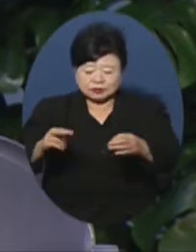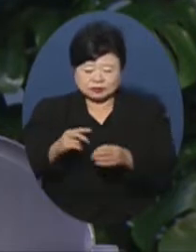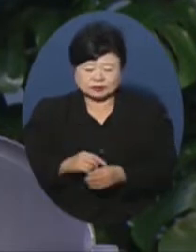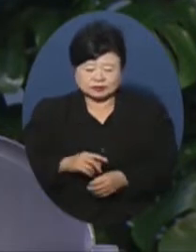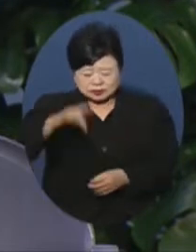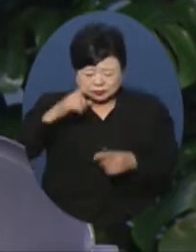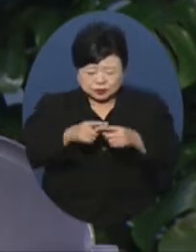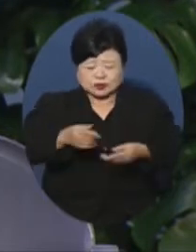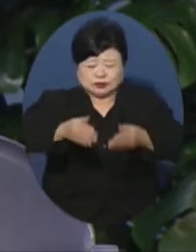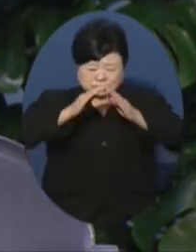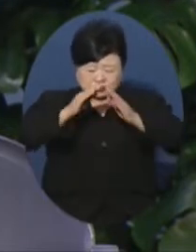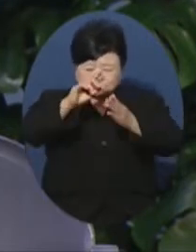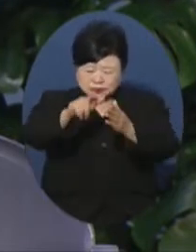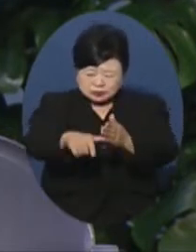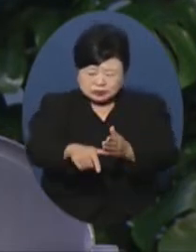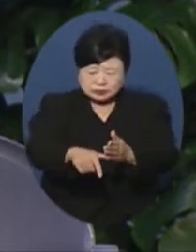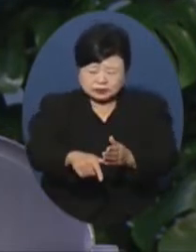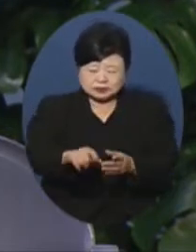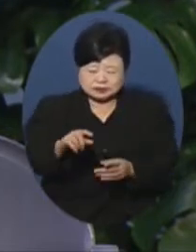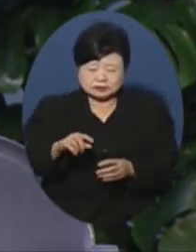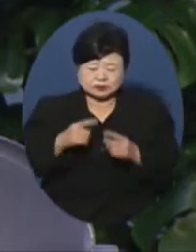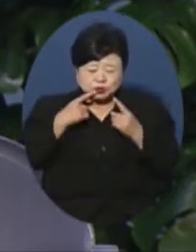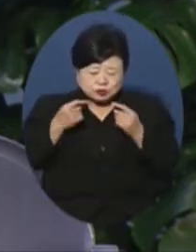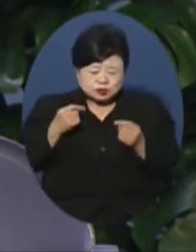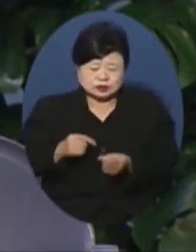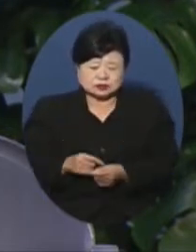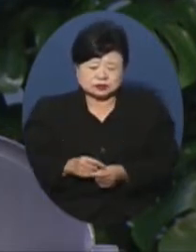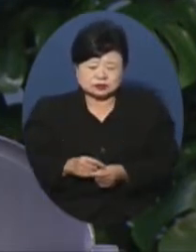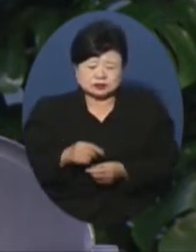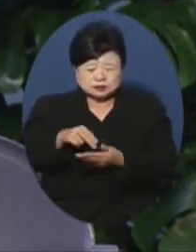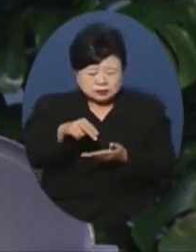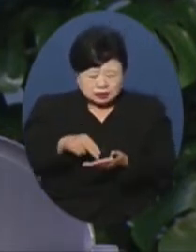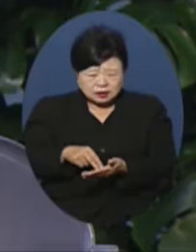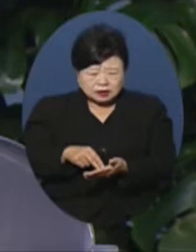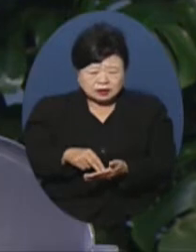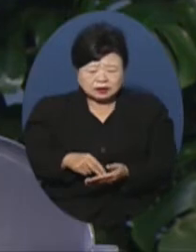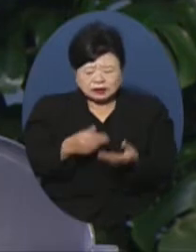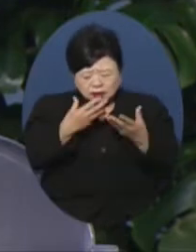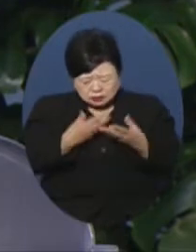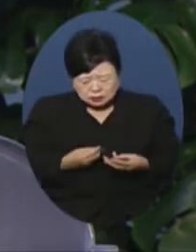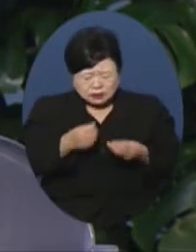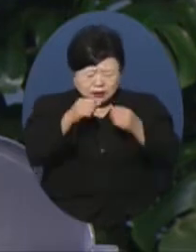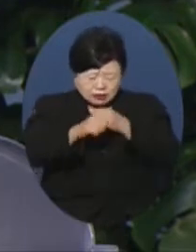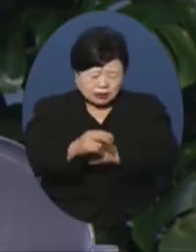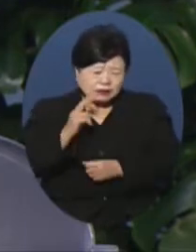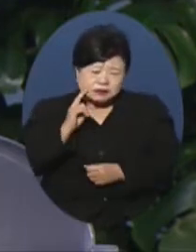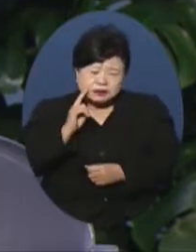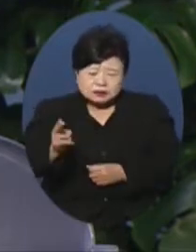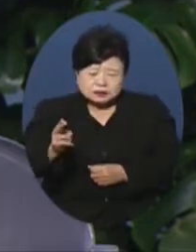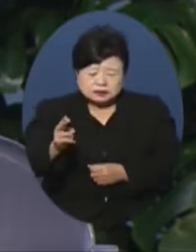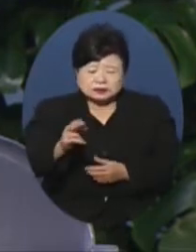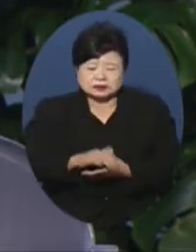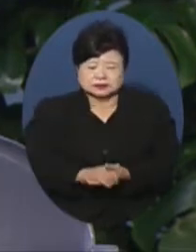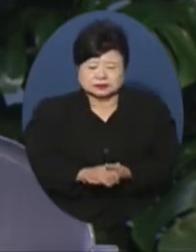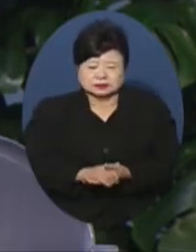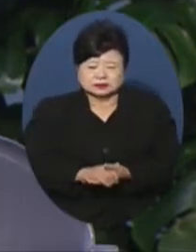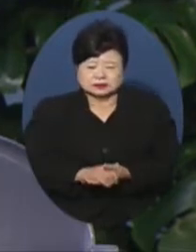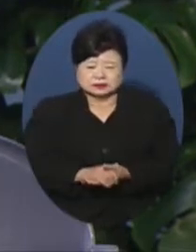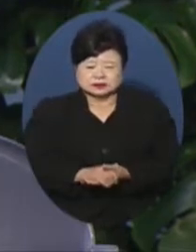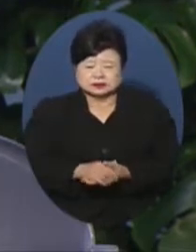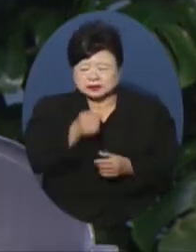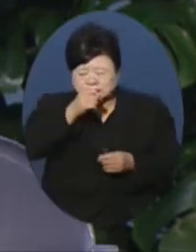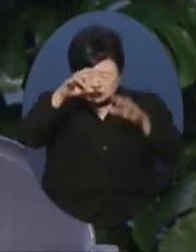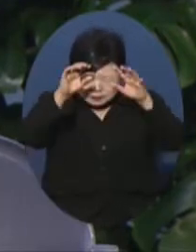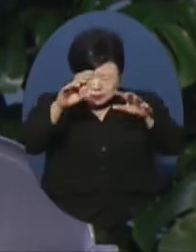여의도에 처음 교회를 세울 때 제가 처한 상황은 너무나 절망적이었습니다.